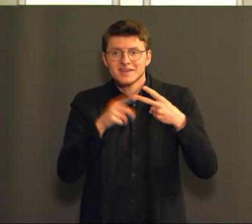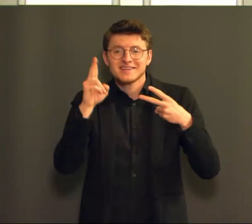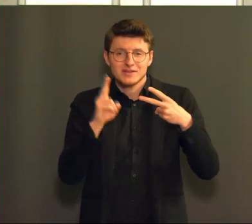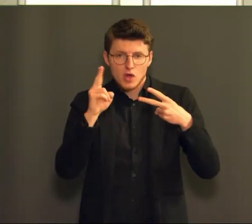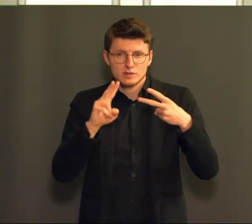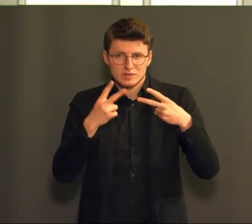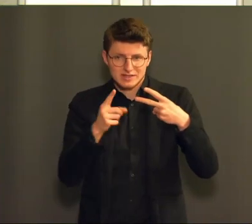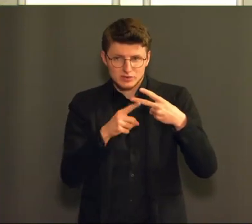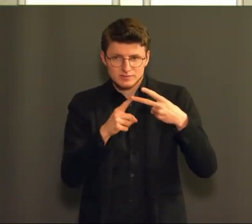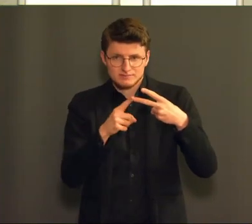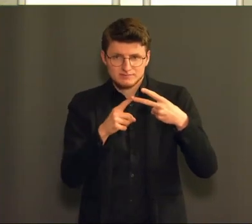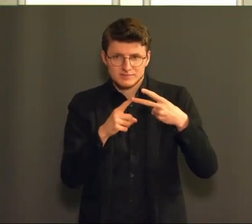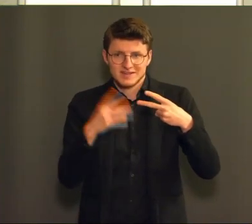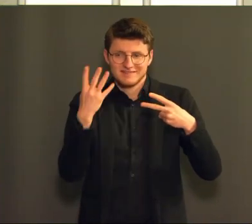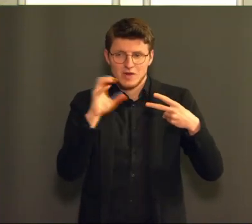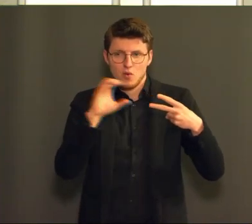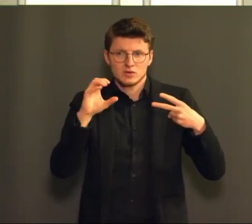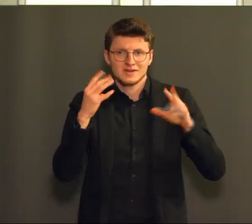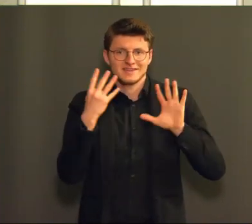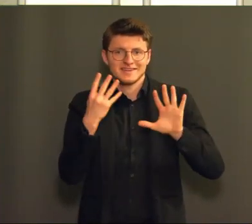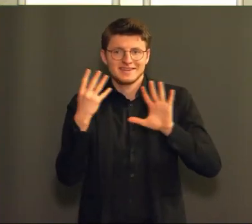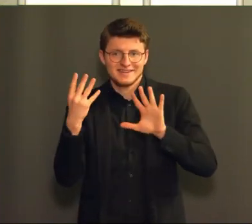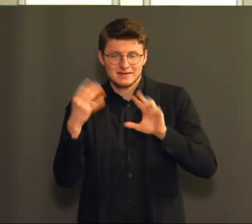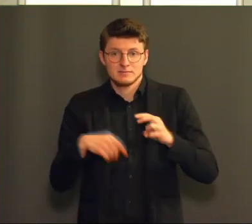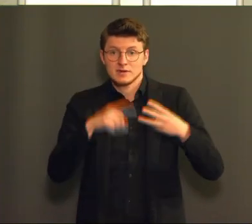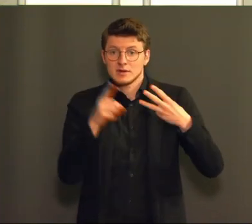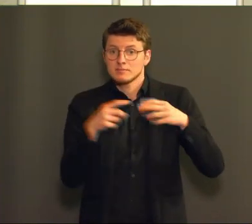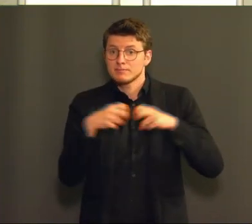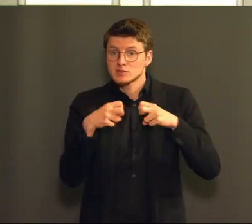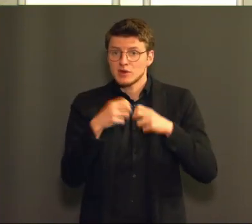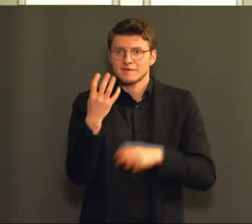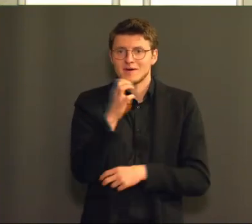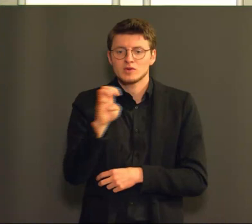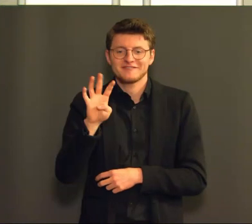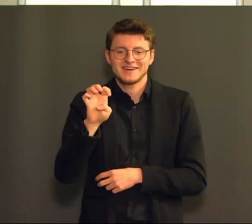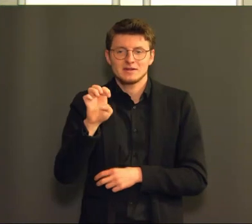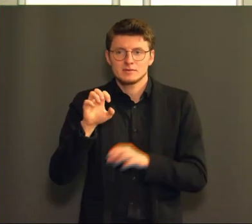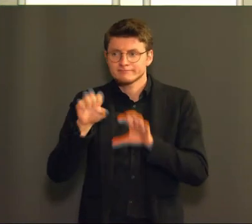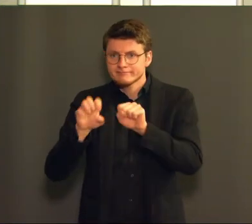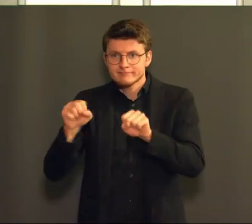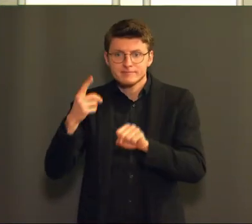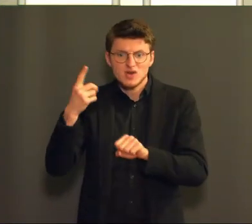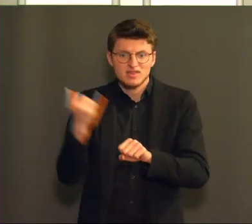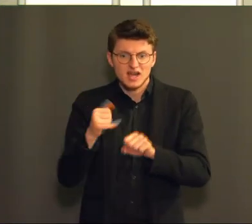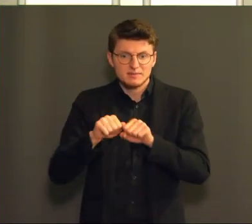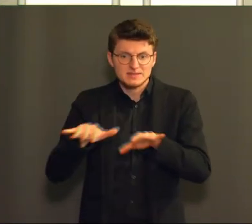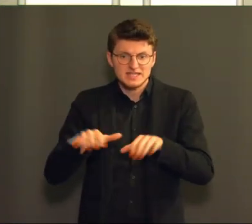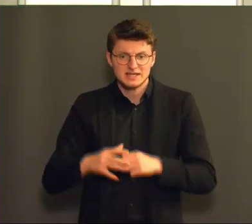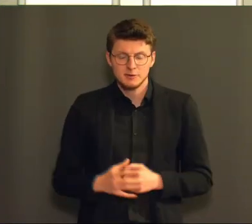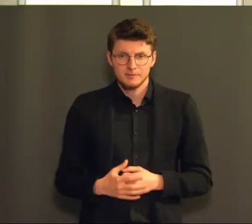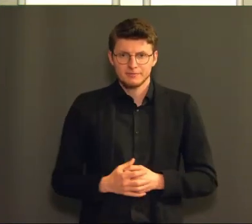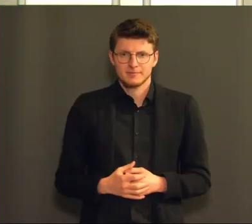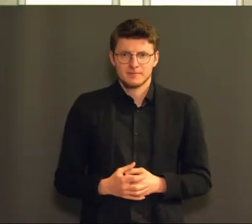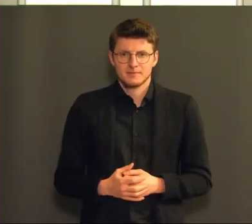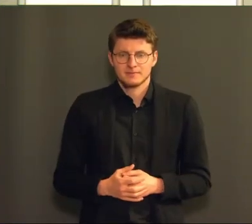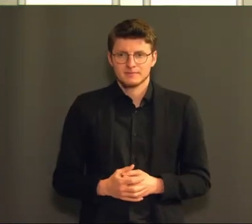met respectievelijk 499 en 440 nieuwe gevallen per dag. Wat de